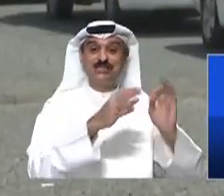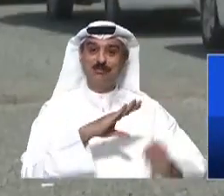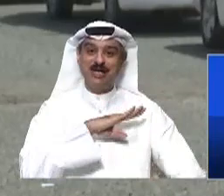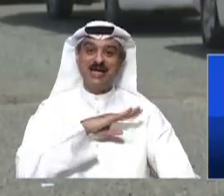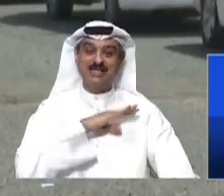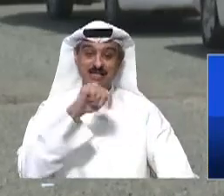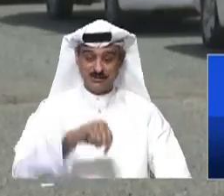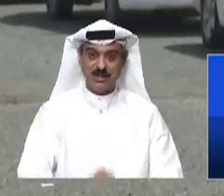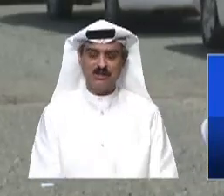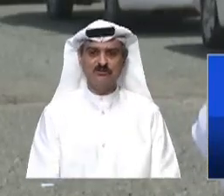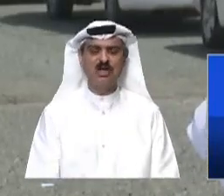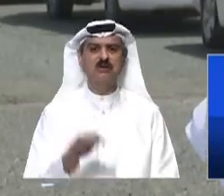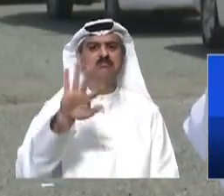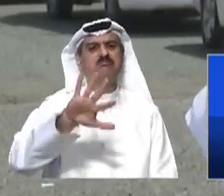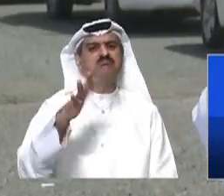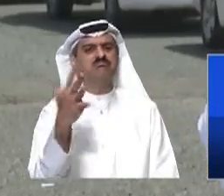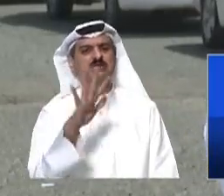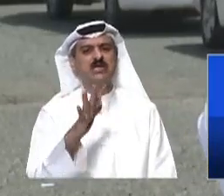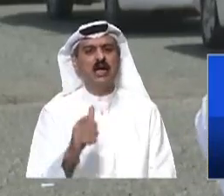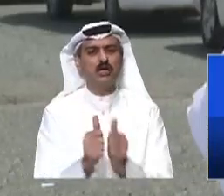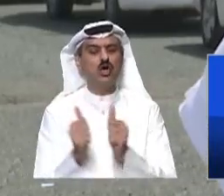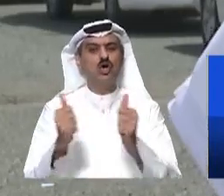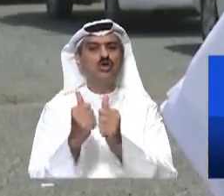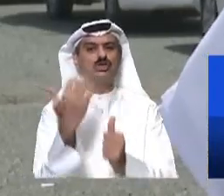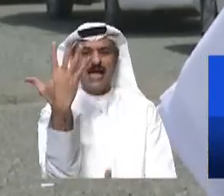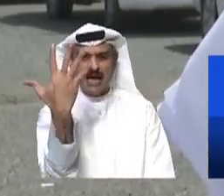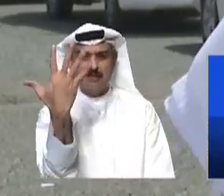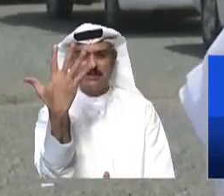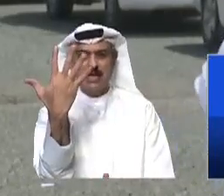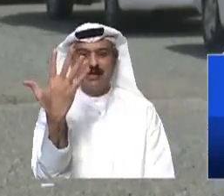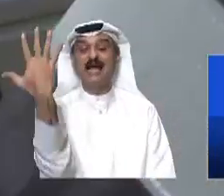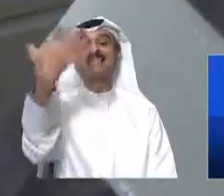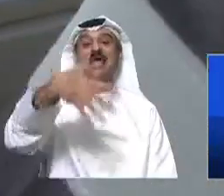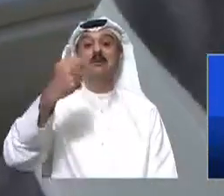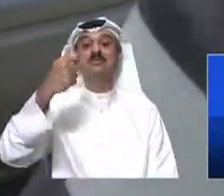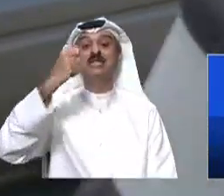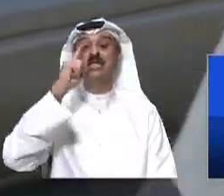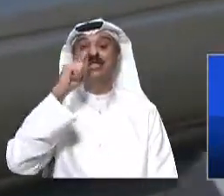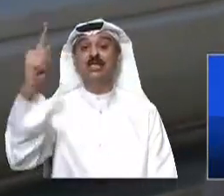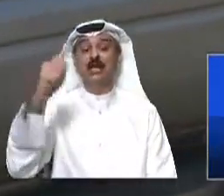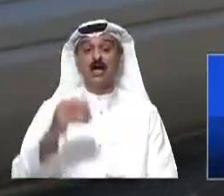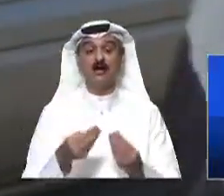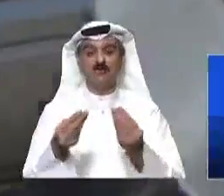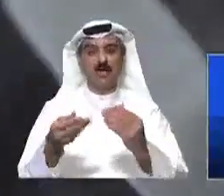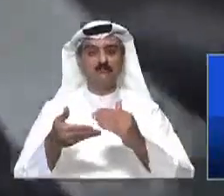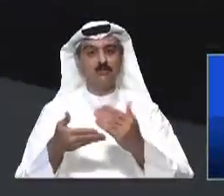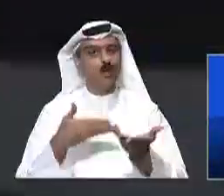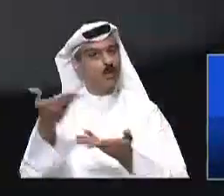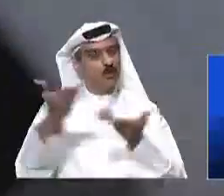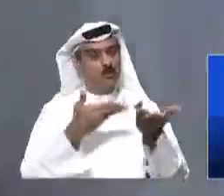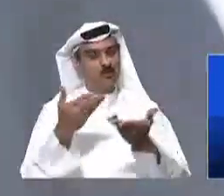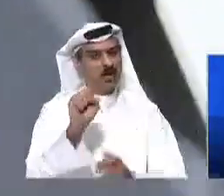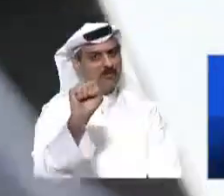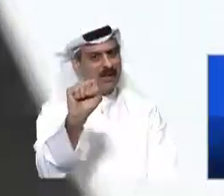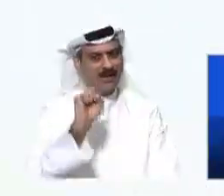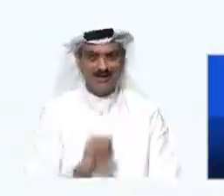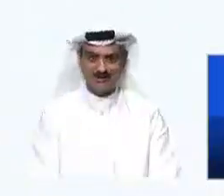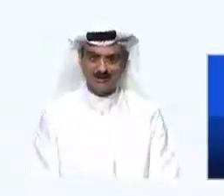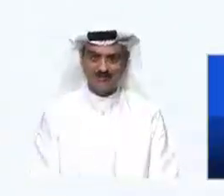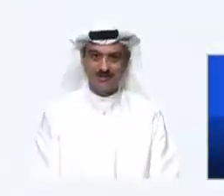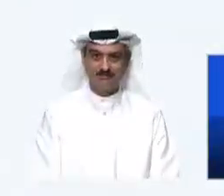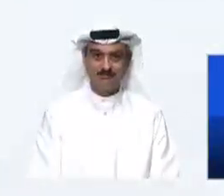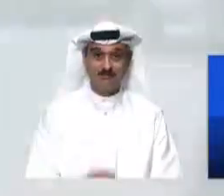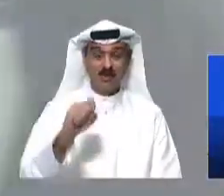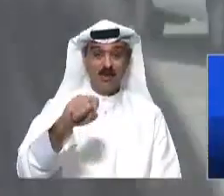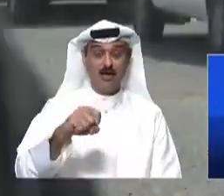5 أشخاص يعني مثلا نقول 50 دينار، لهم خصم خاص من وزارة الدفاع، لهم يعني معاملة خاصة من إخواننا وزارة الدفاع. شهر رمضان المبارك بإذن